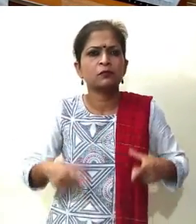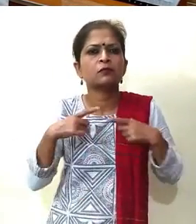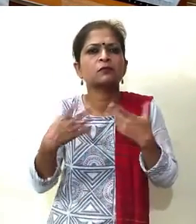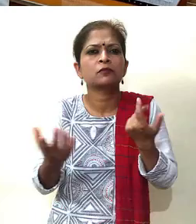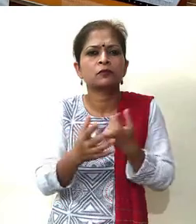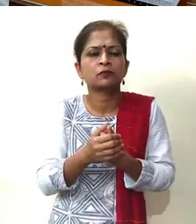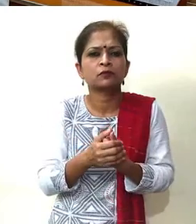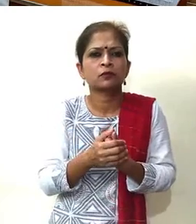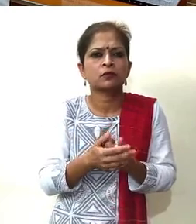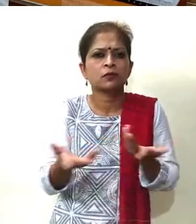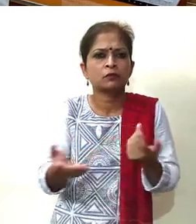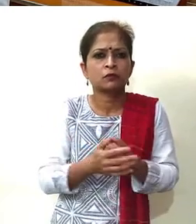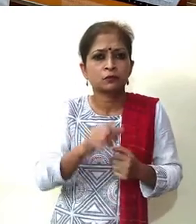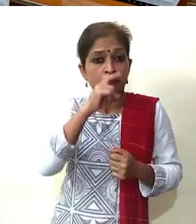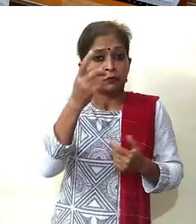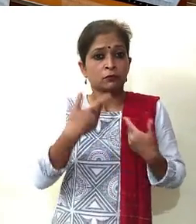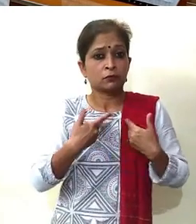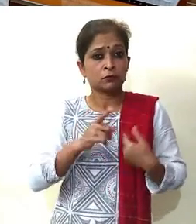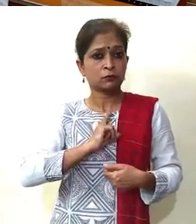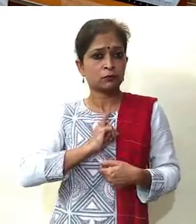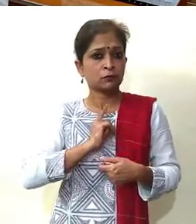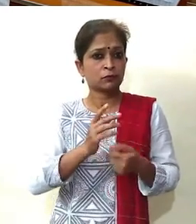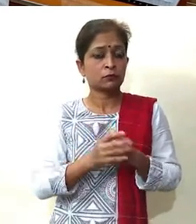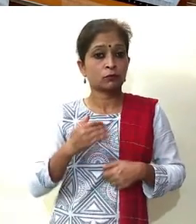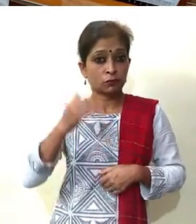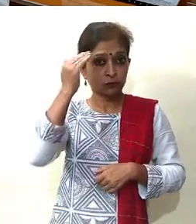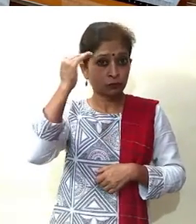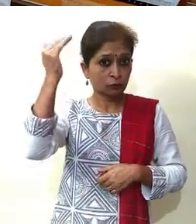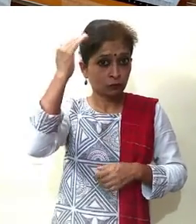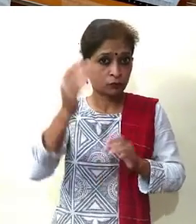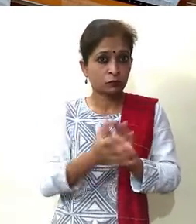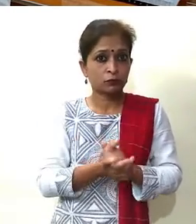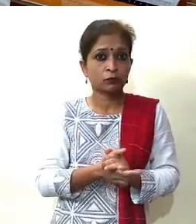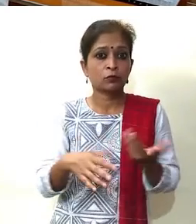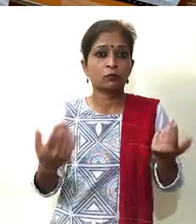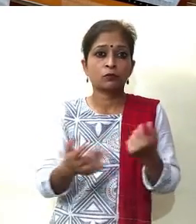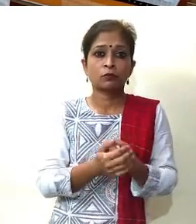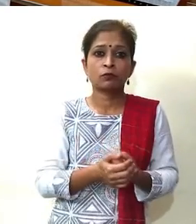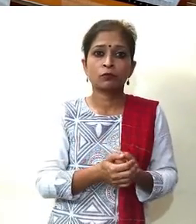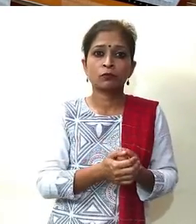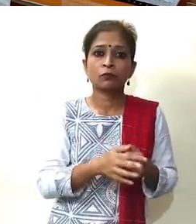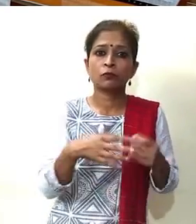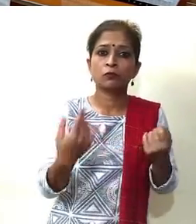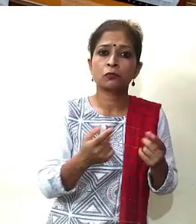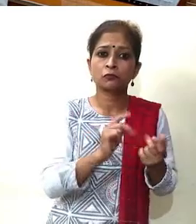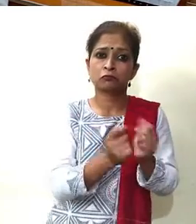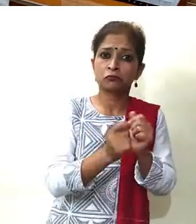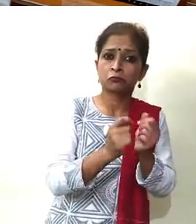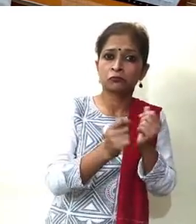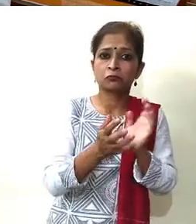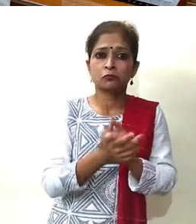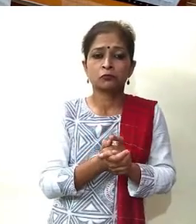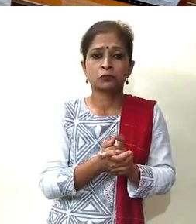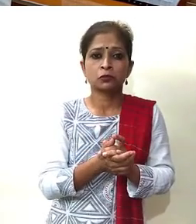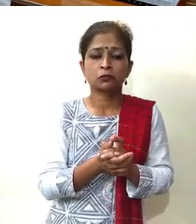ये विचारधारा रखता हूँ, ना तो ये अहंकार में हूँ। मैं इतना बुद्धिमान हूँ, दो और दो का जोड़ कभी पांच कर लूं, कभी तीन कर लूं। ना ये बुद्धि